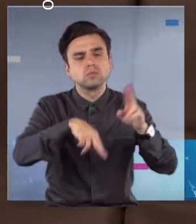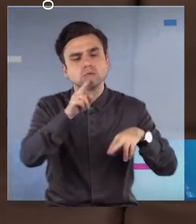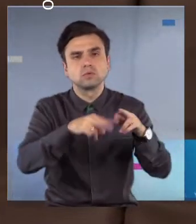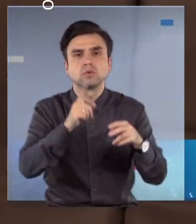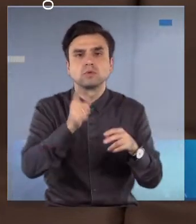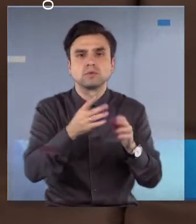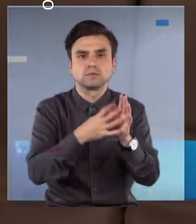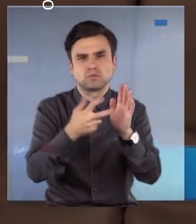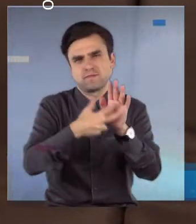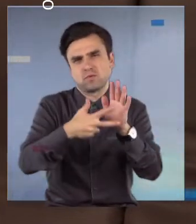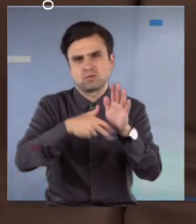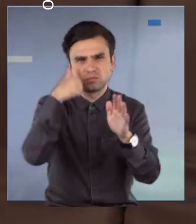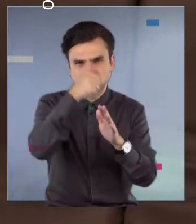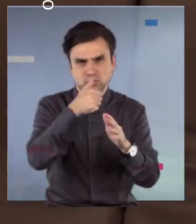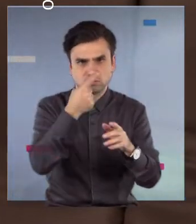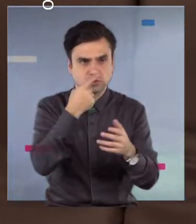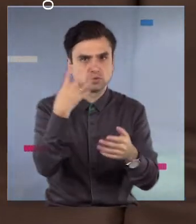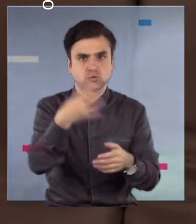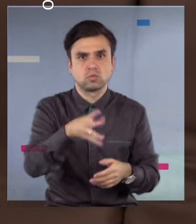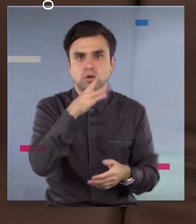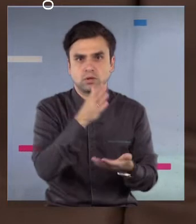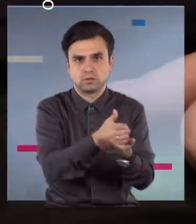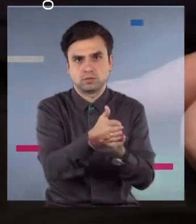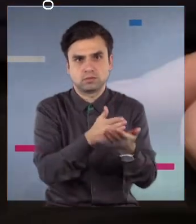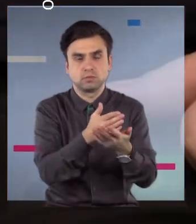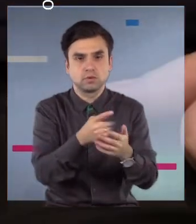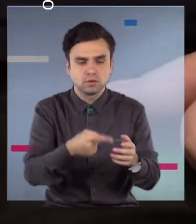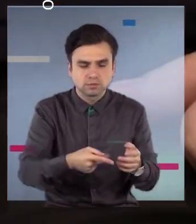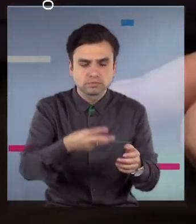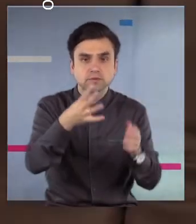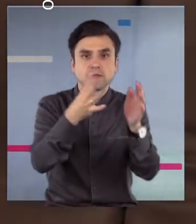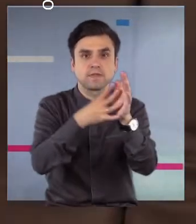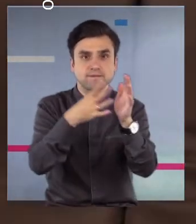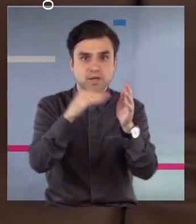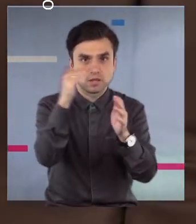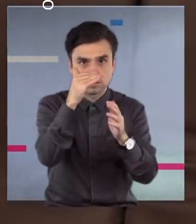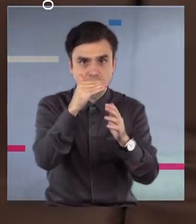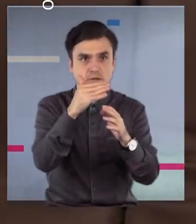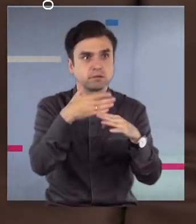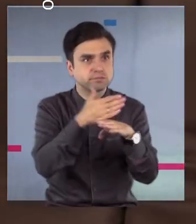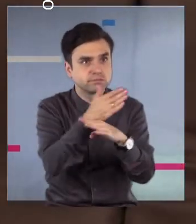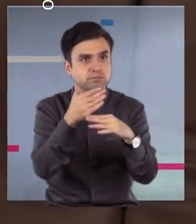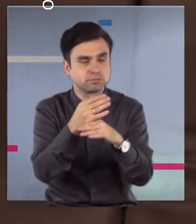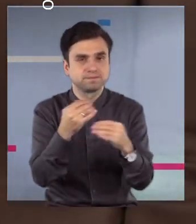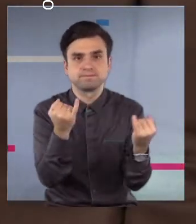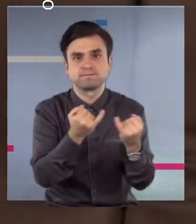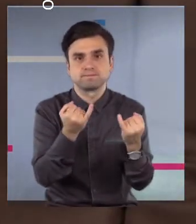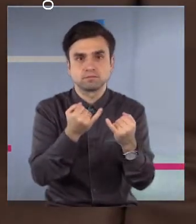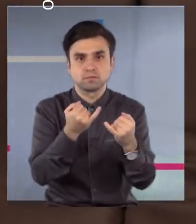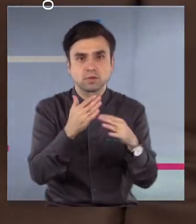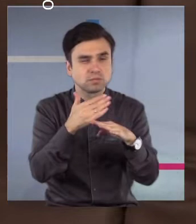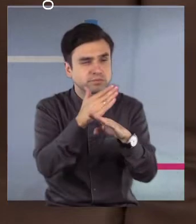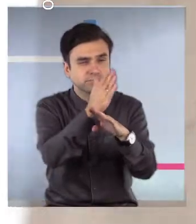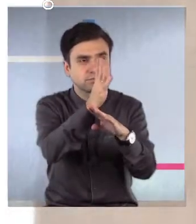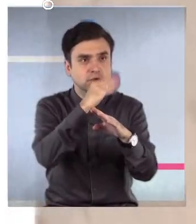От по-тихому 9-й етаж, воно і дають о себе знать. Из-за трещины может стена обвалиться, но это ж опасно все-таки,